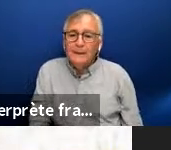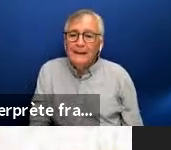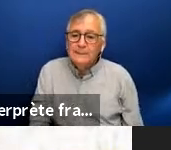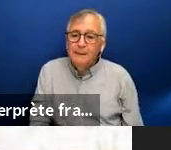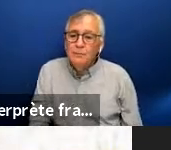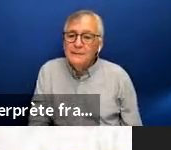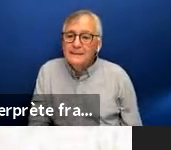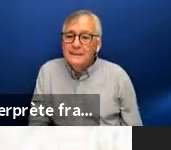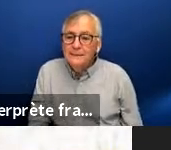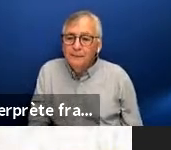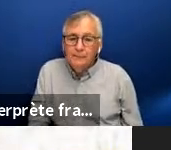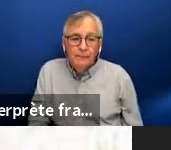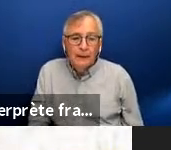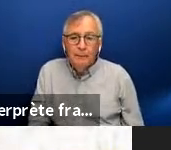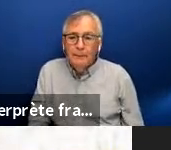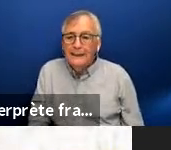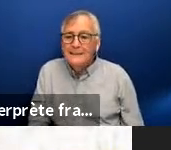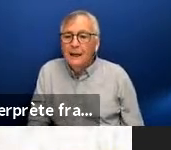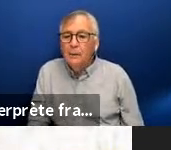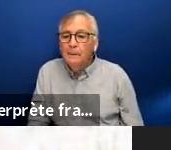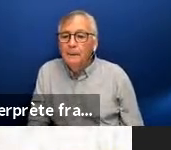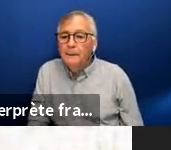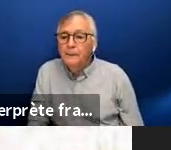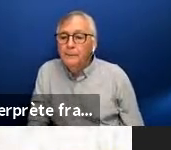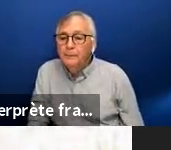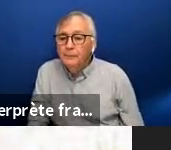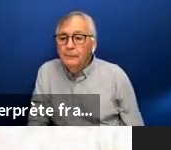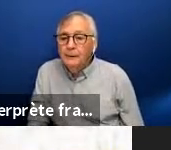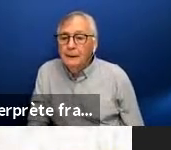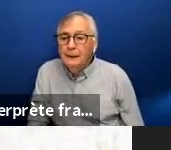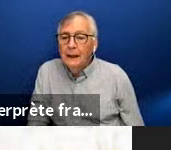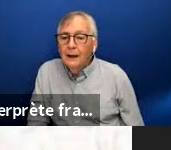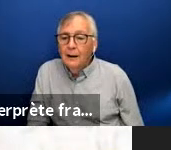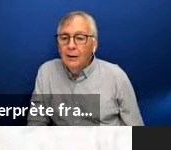Un autre aspect aussi, par exemple,